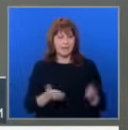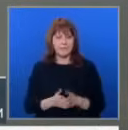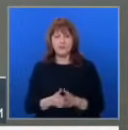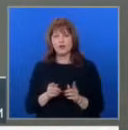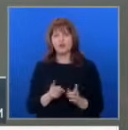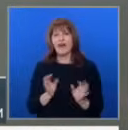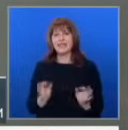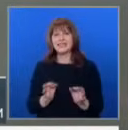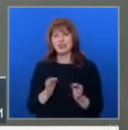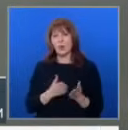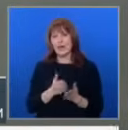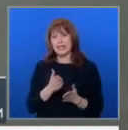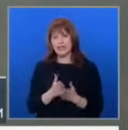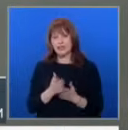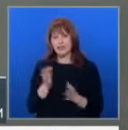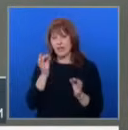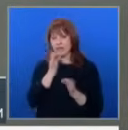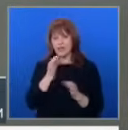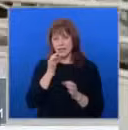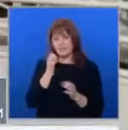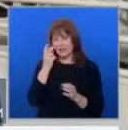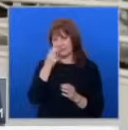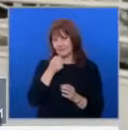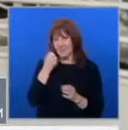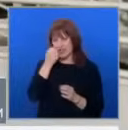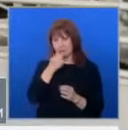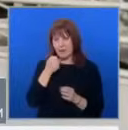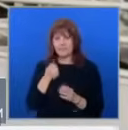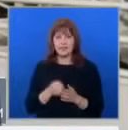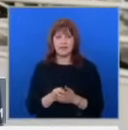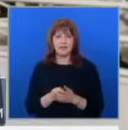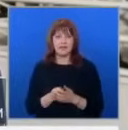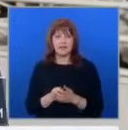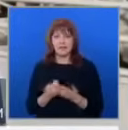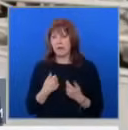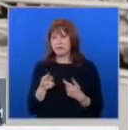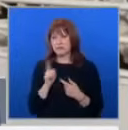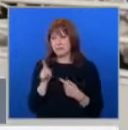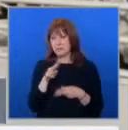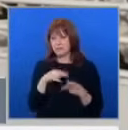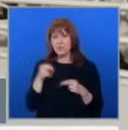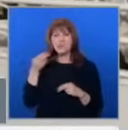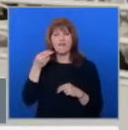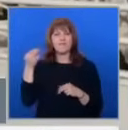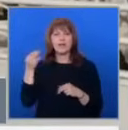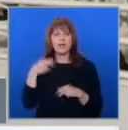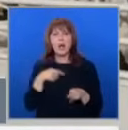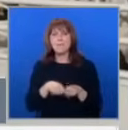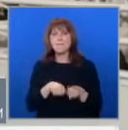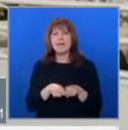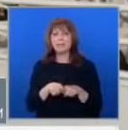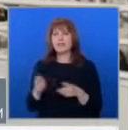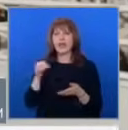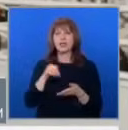най-сигурният начин да се избегнат измамниците? Ами сигурно да. Аз не съм търсил фирми, нищо. Приятели като